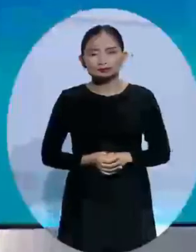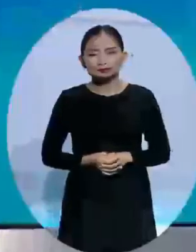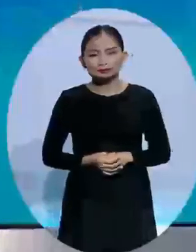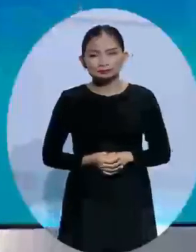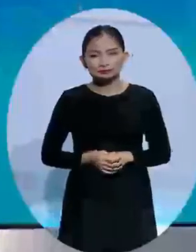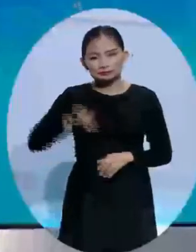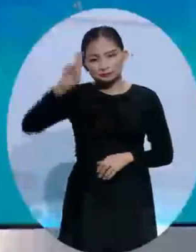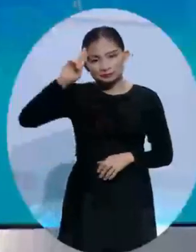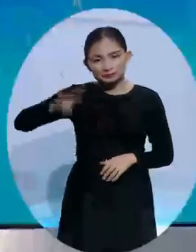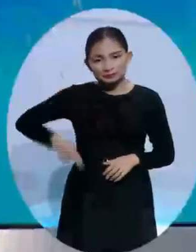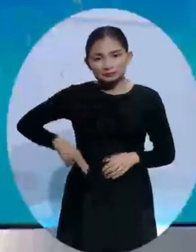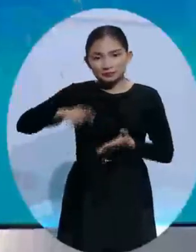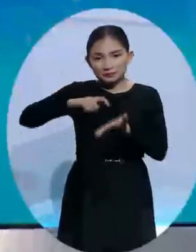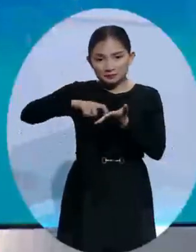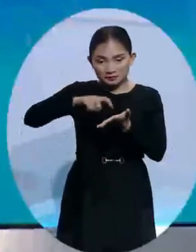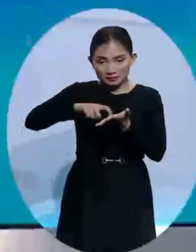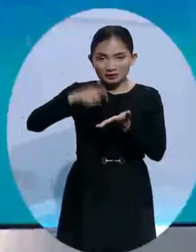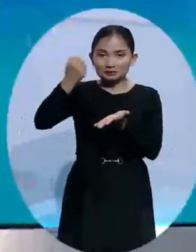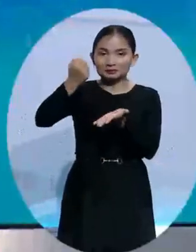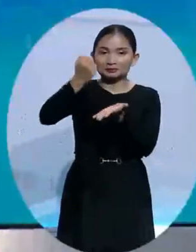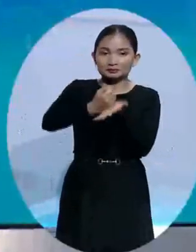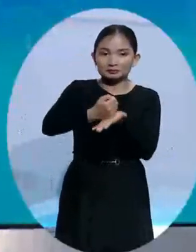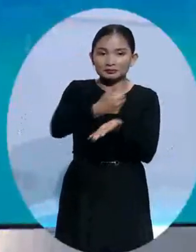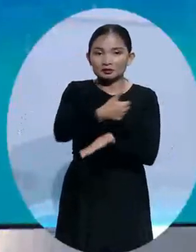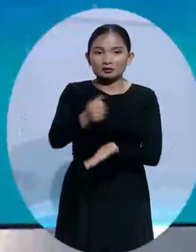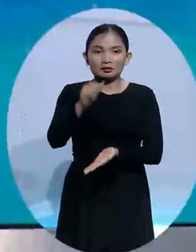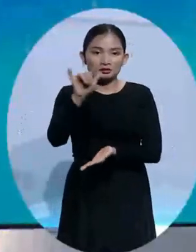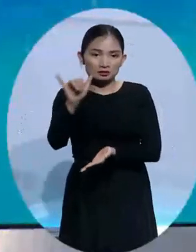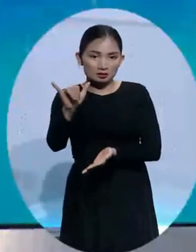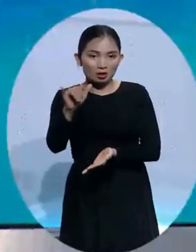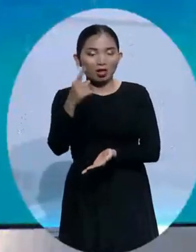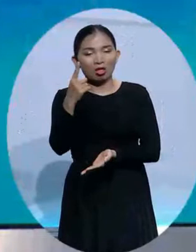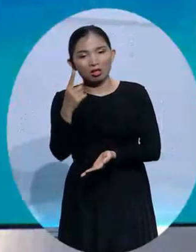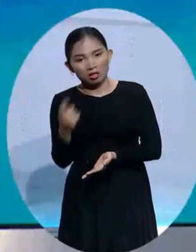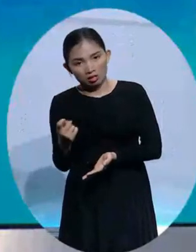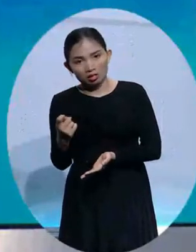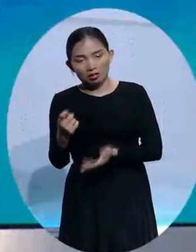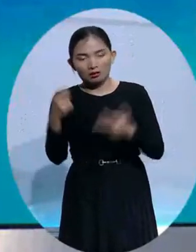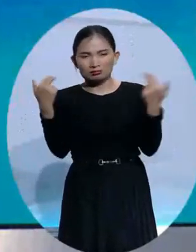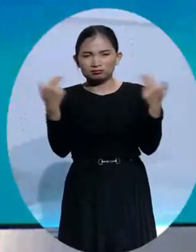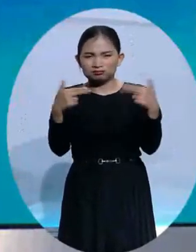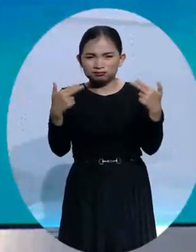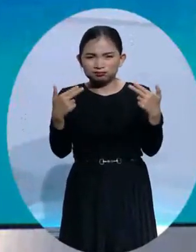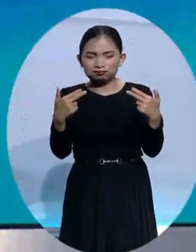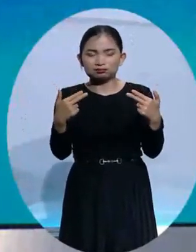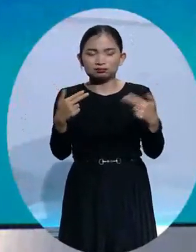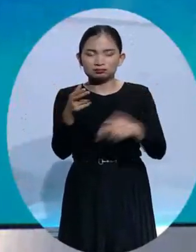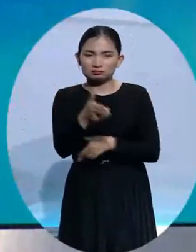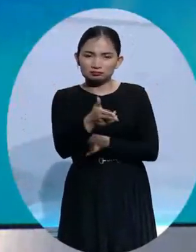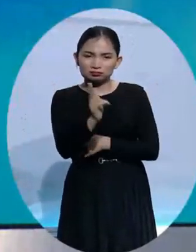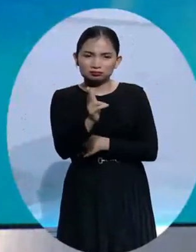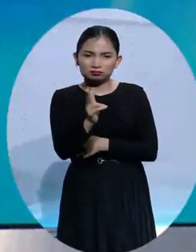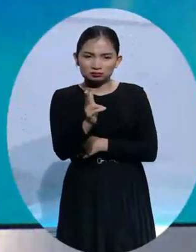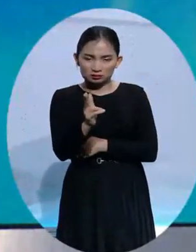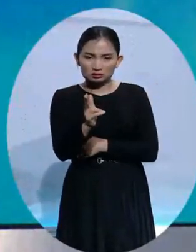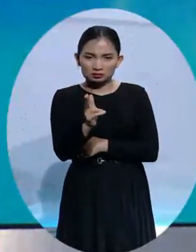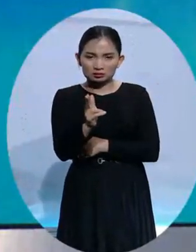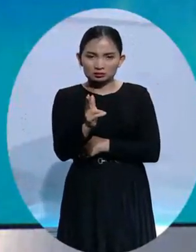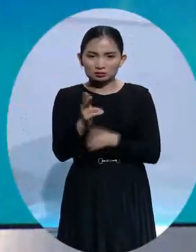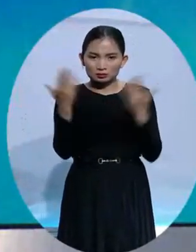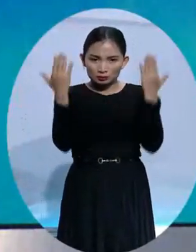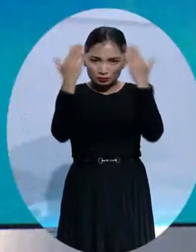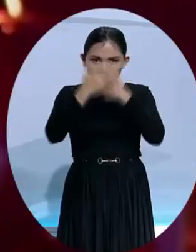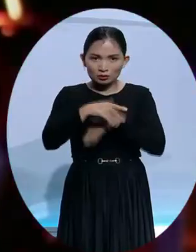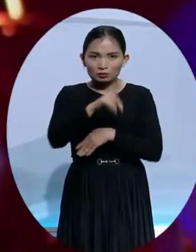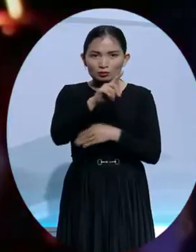Cảnh sát Mỹ xác nhận 6 người thương vong trong một vụ nổ súng xảy ra trong đêm ngày 1 tháng 8 theo giờ địa phương, tại thủ đô Washington.